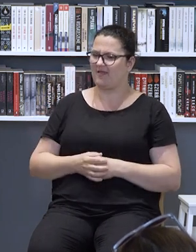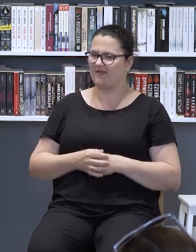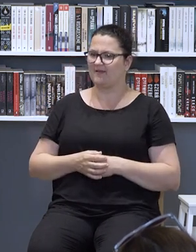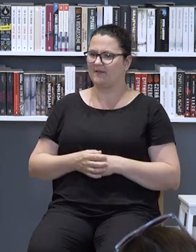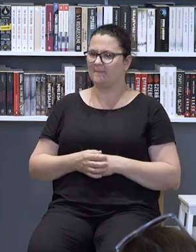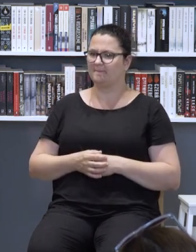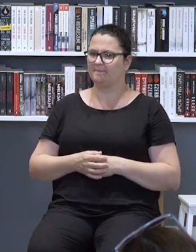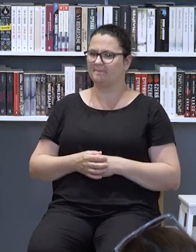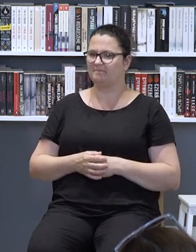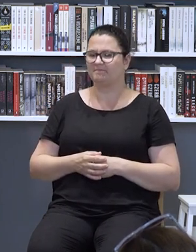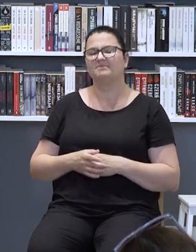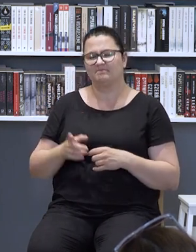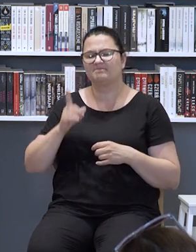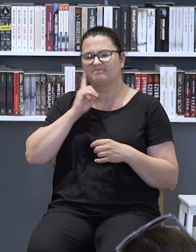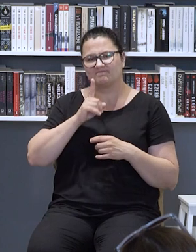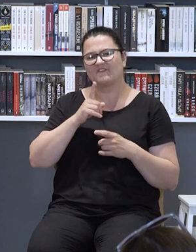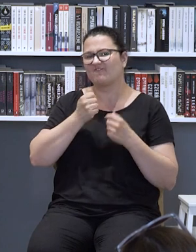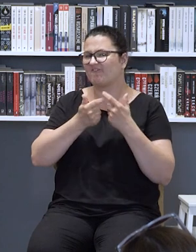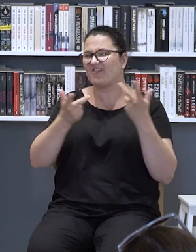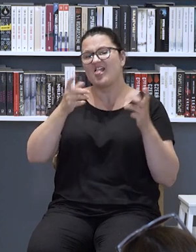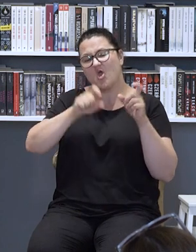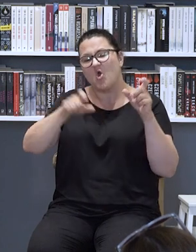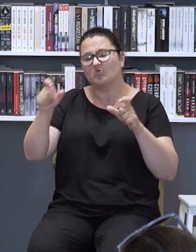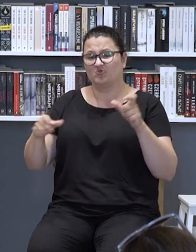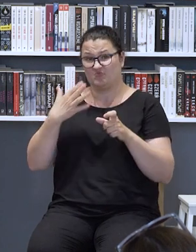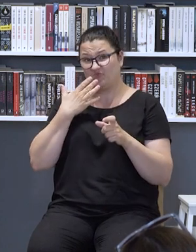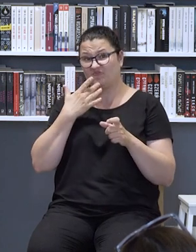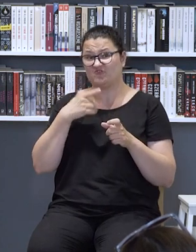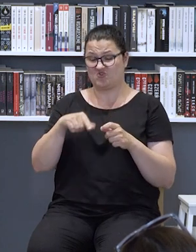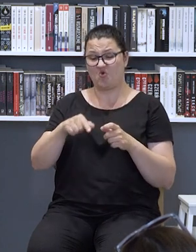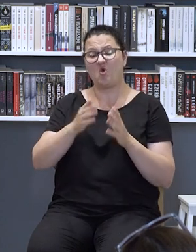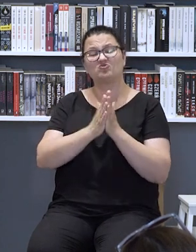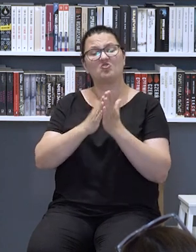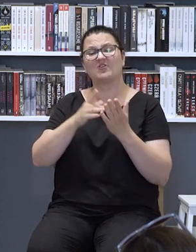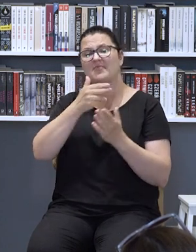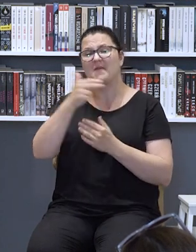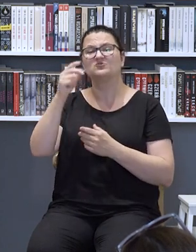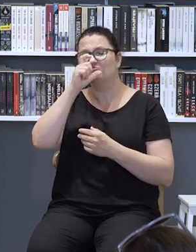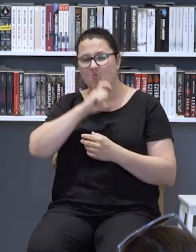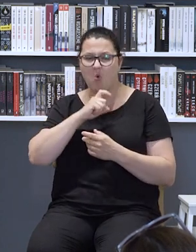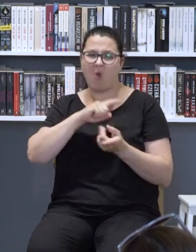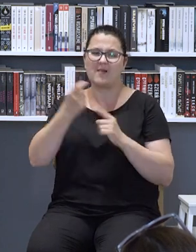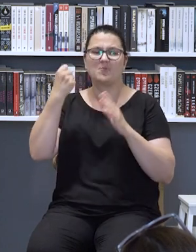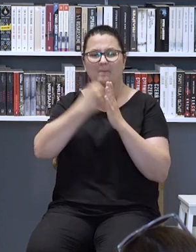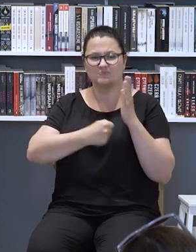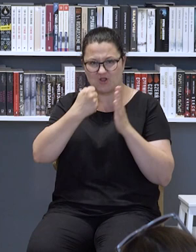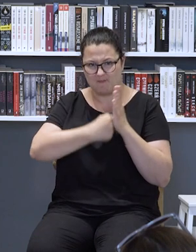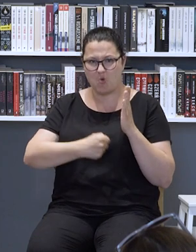Właśnie wiele osób podkreśla to, że to jest książka o złu albo o przemocy.